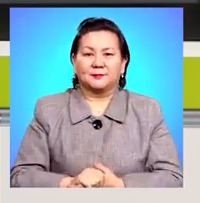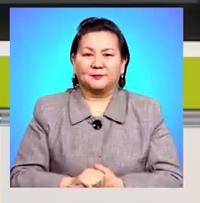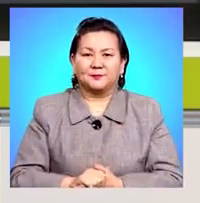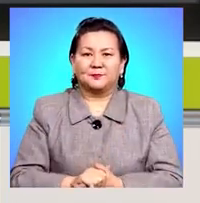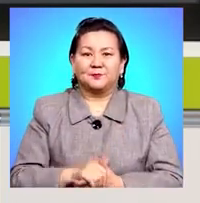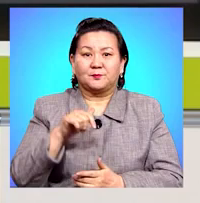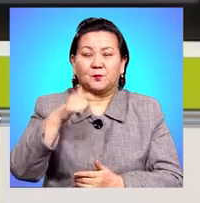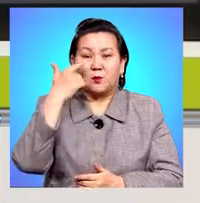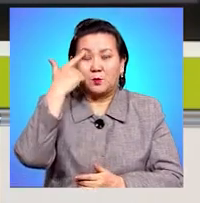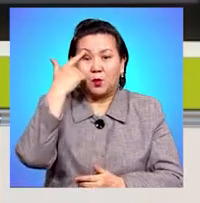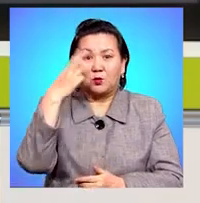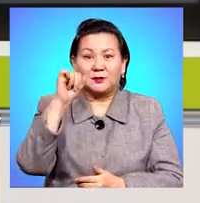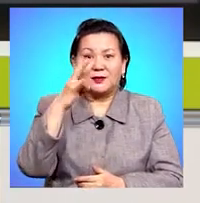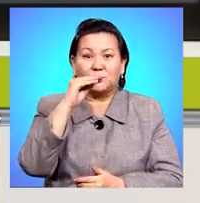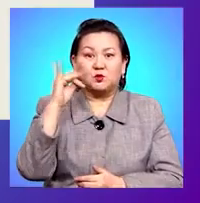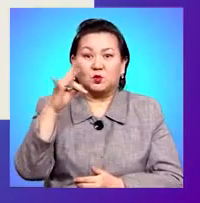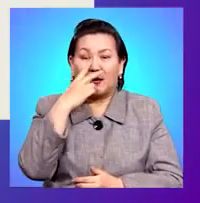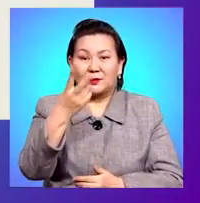За энд Монгол данжуур харагдаж байна.